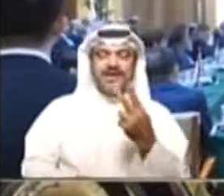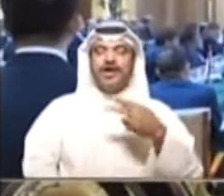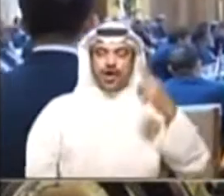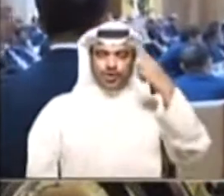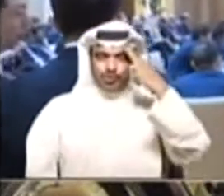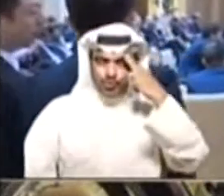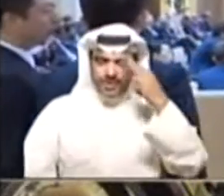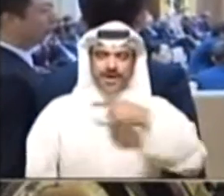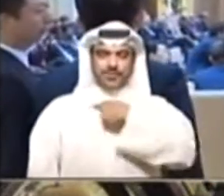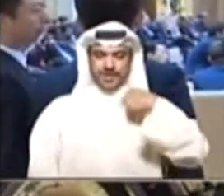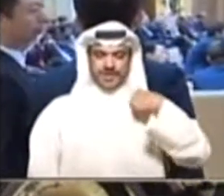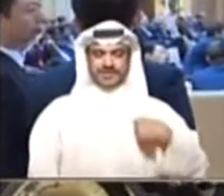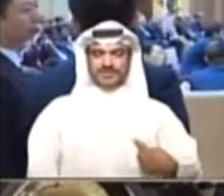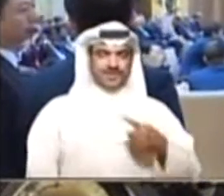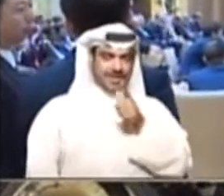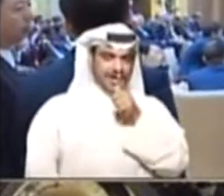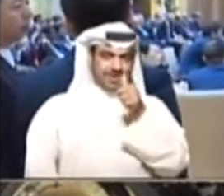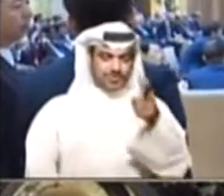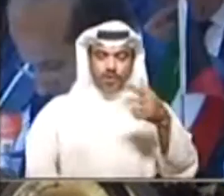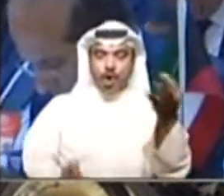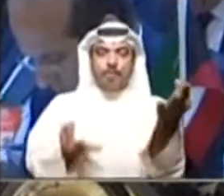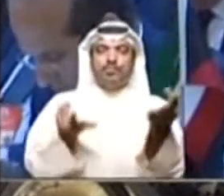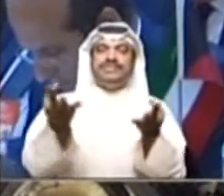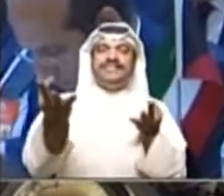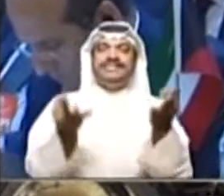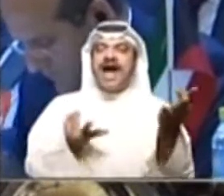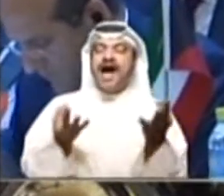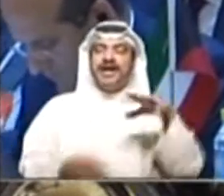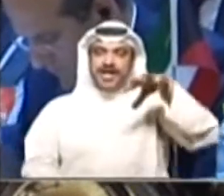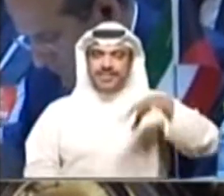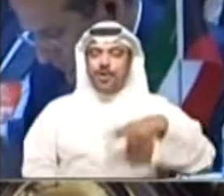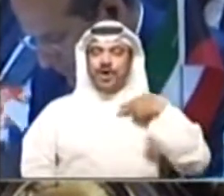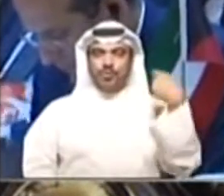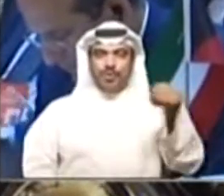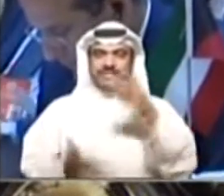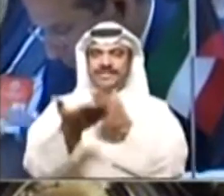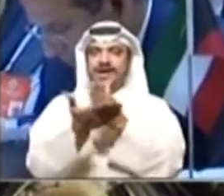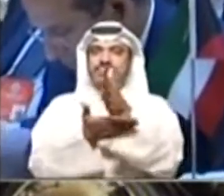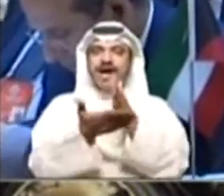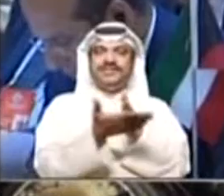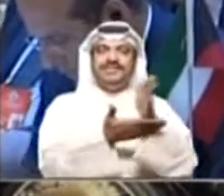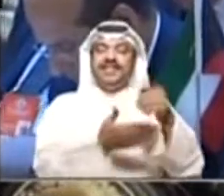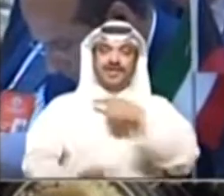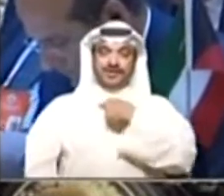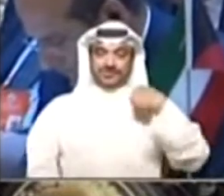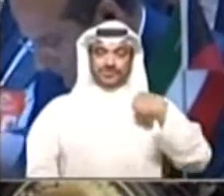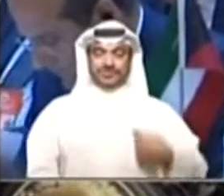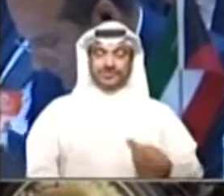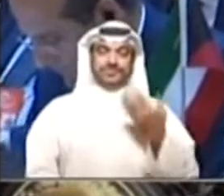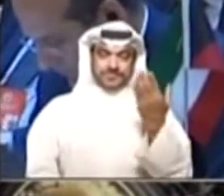سعودية بكلمة من قبل مستشار الدولة ووزير خارجية جمهورية الصين الشعبية وانغ